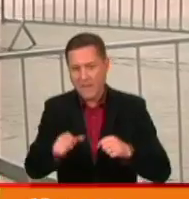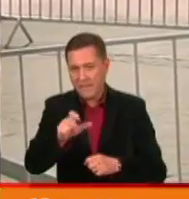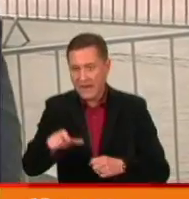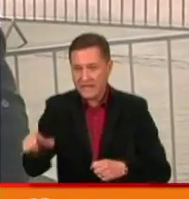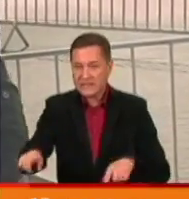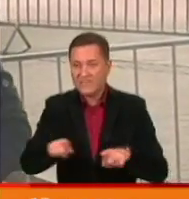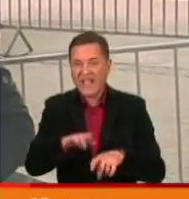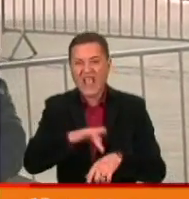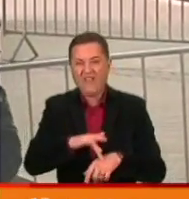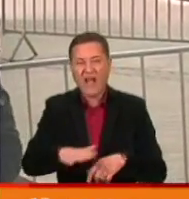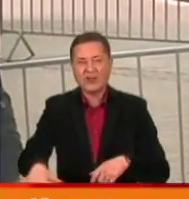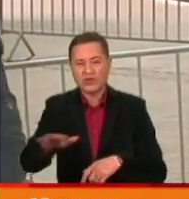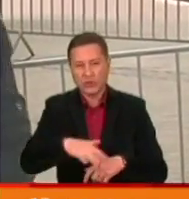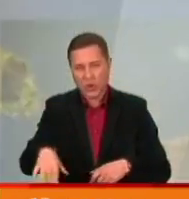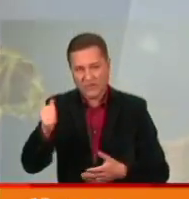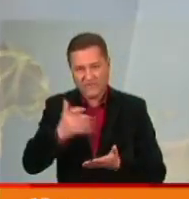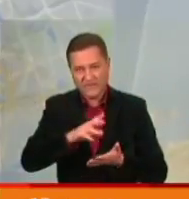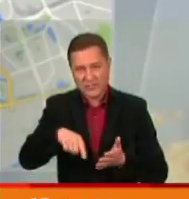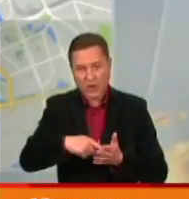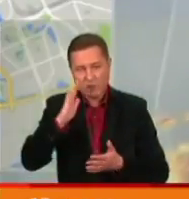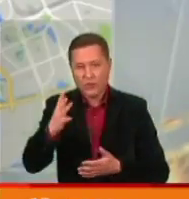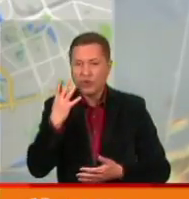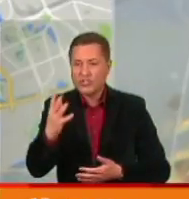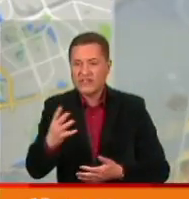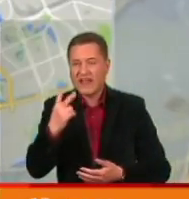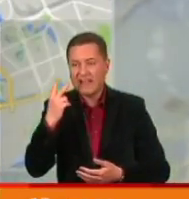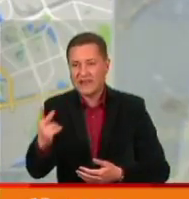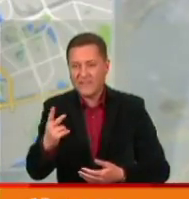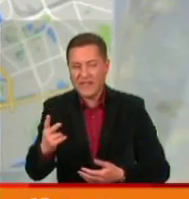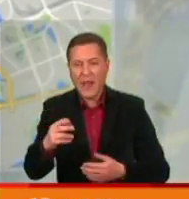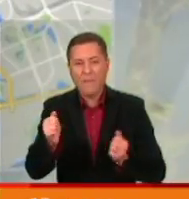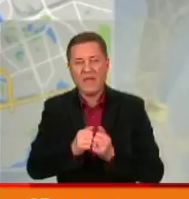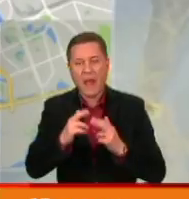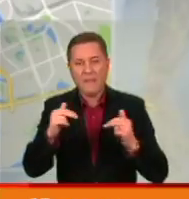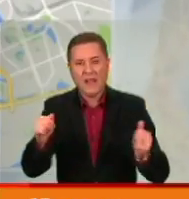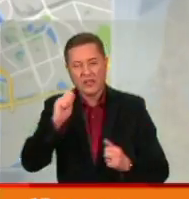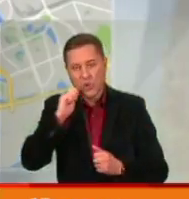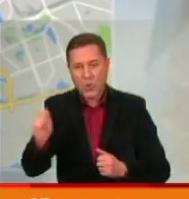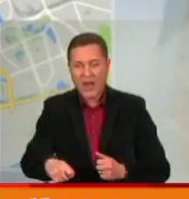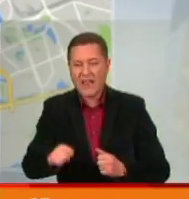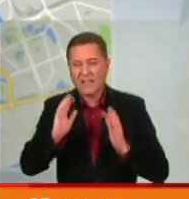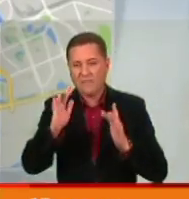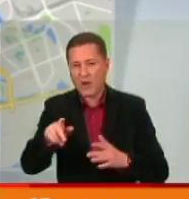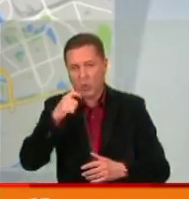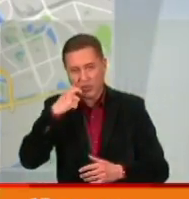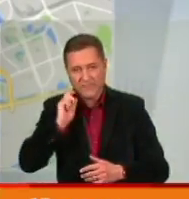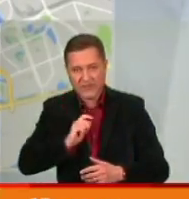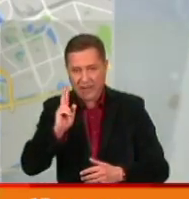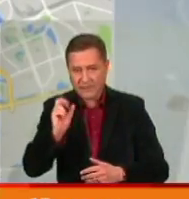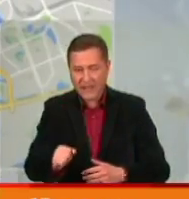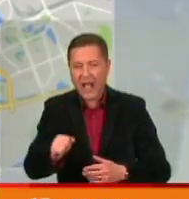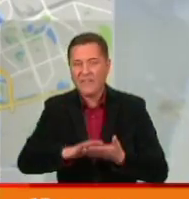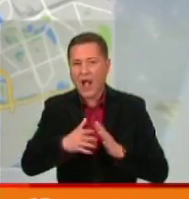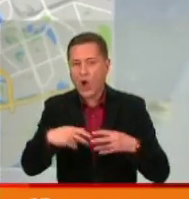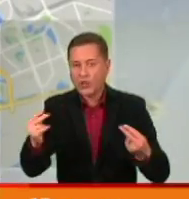таких фан-зон у столиці буде аж 4. Дві з них суто для фанатів обох команд – біля Палацу України і в парку Шевченка. Ще одна маленька фан-зона на